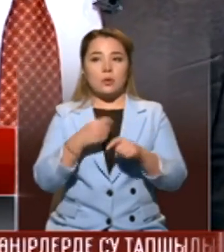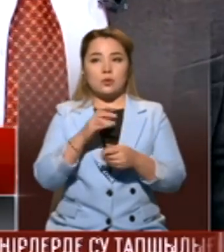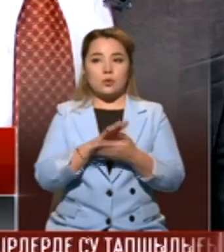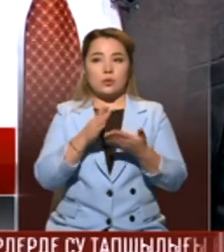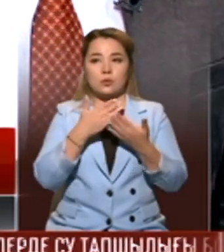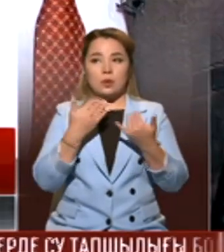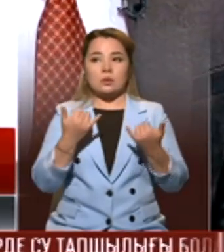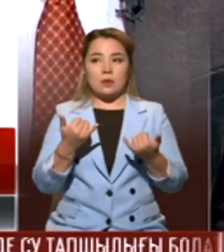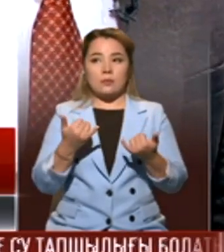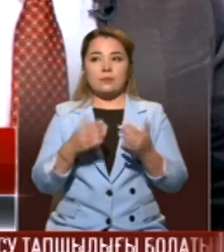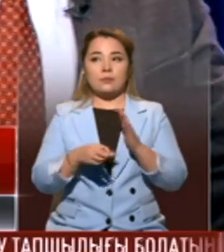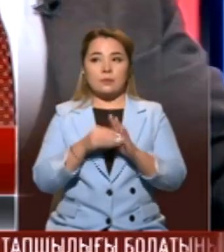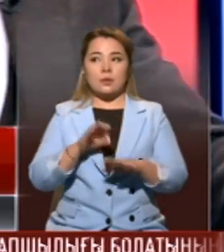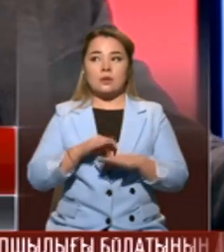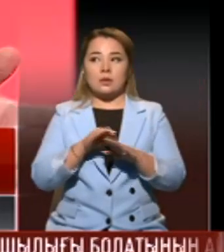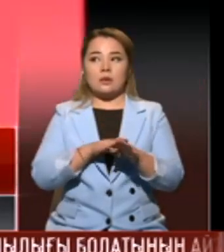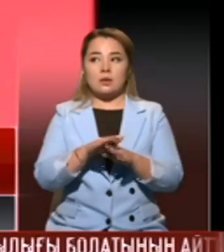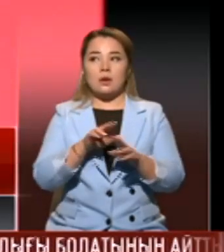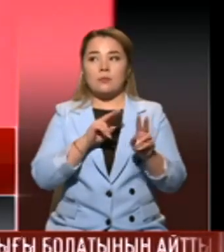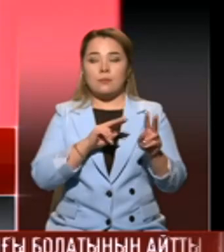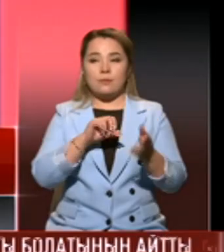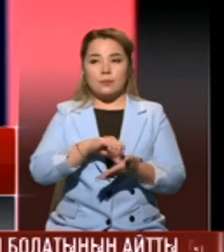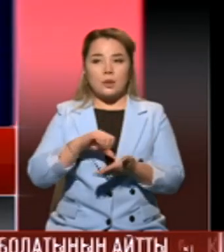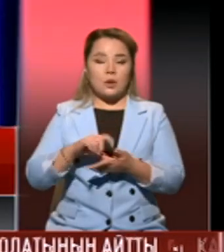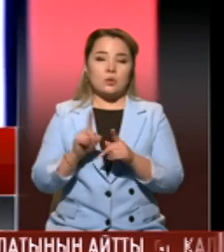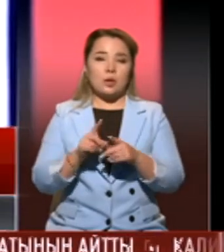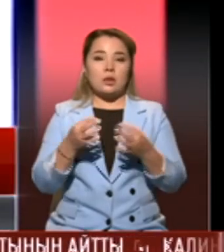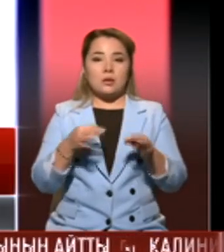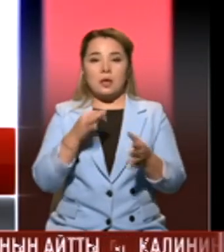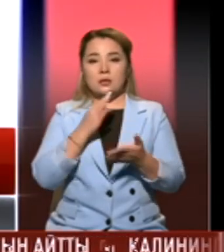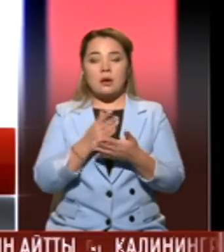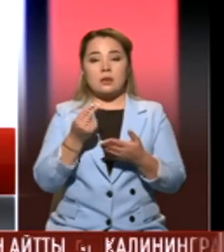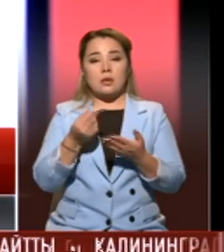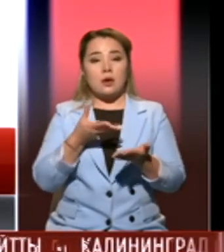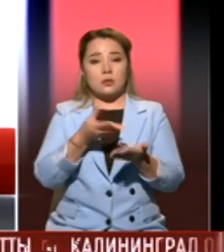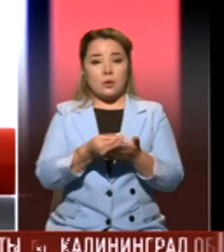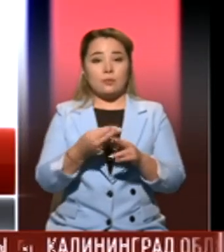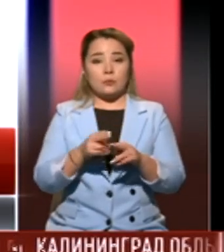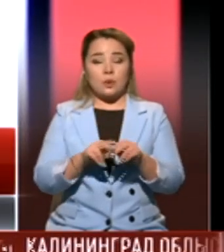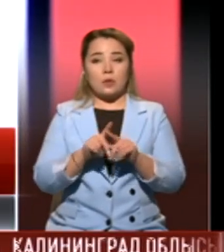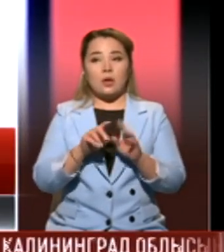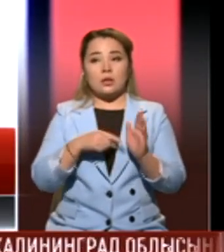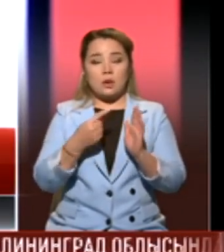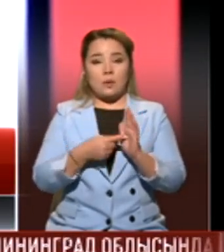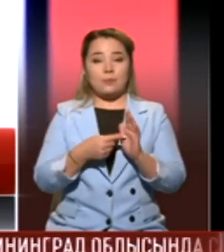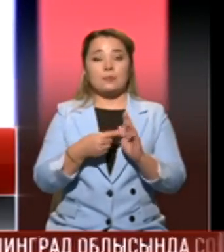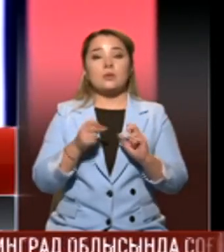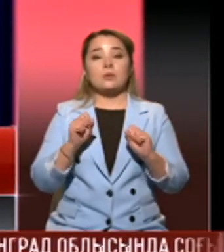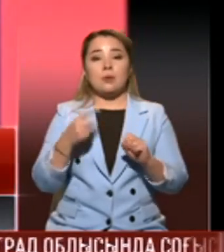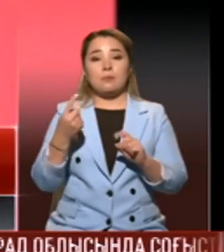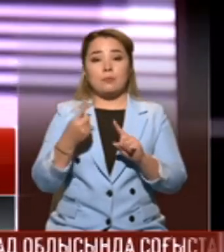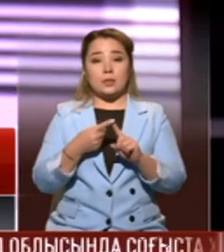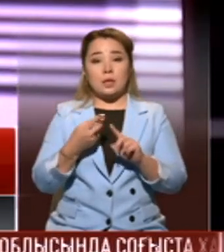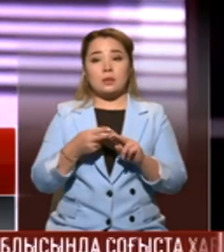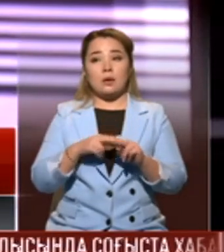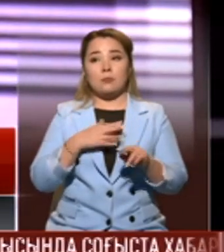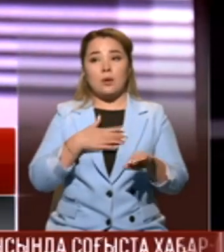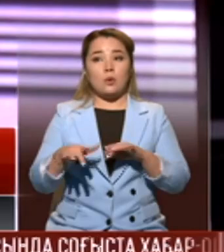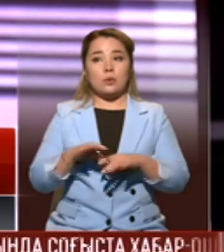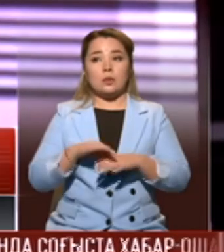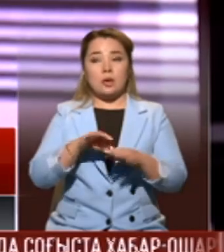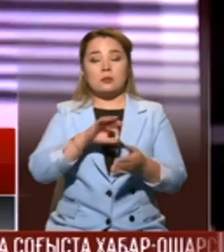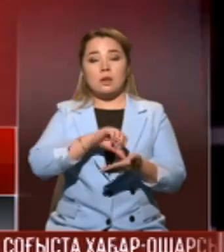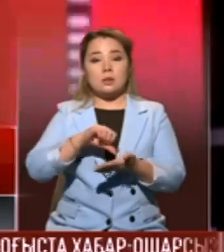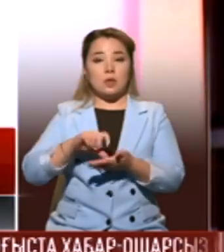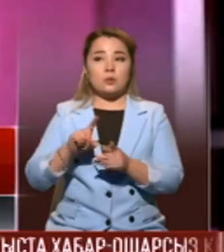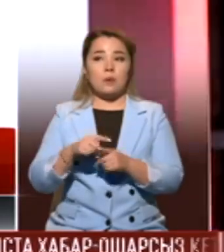бола ма? Парламент сайлауында партияның бақылаушылары тәуелсіз бақылаушы болып саналады ма? Бірінші, қаржы төлене ме деген сұраққа жауап берсе, сосын екіншісі, біріншісі біздің қозғалысқа ғана қатысты